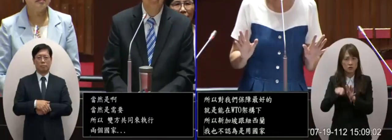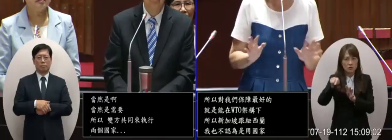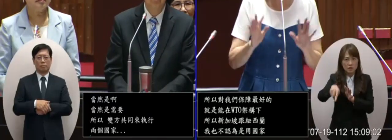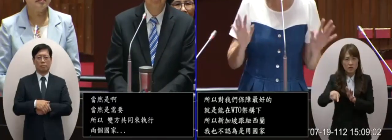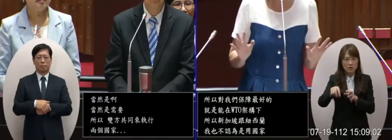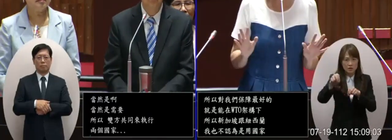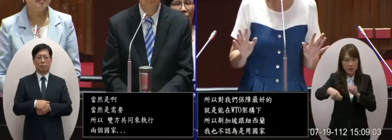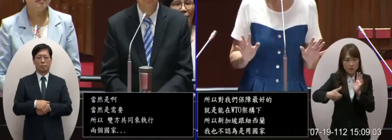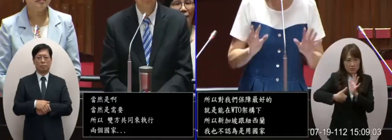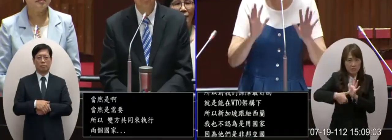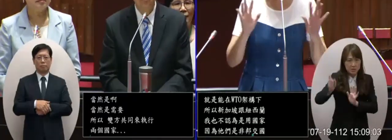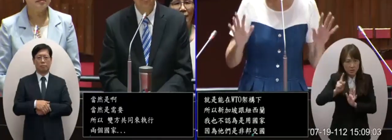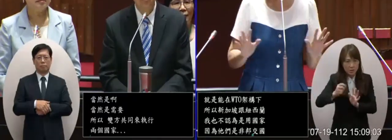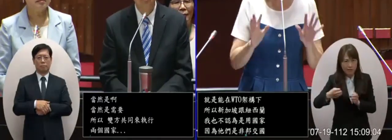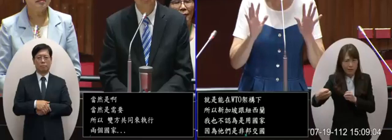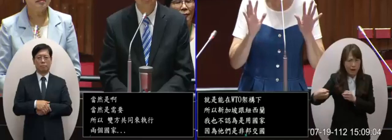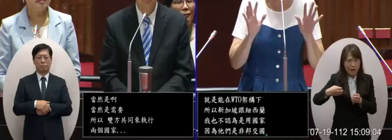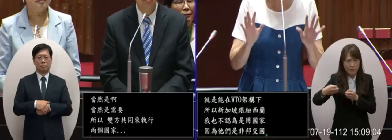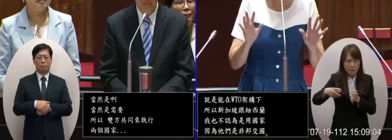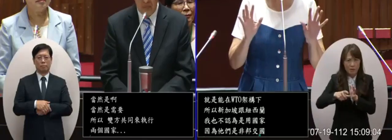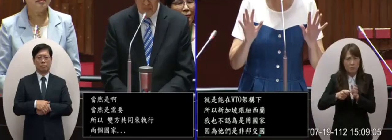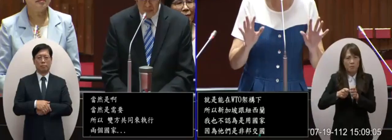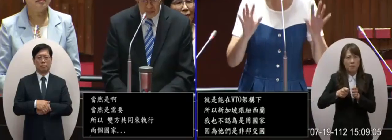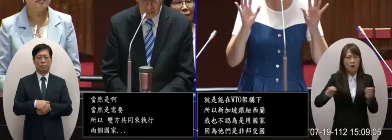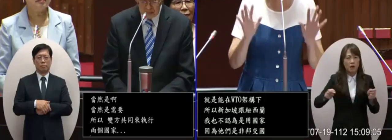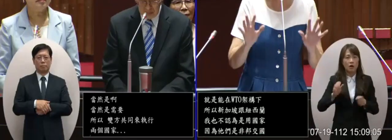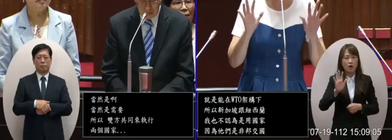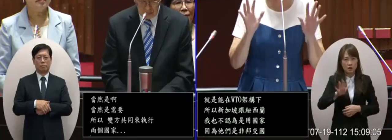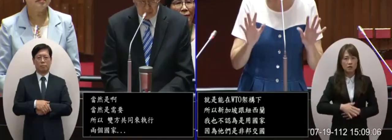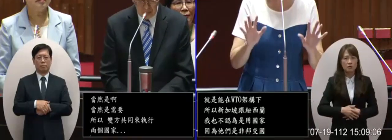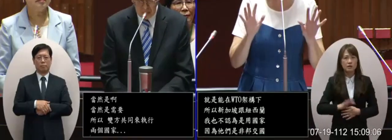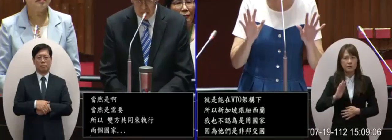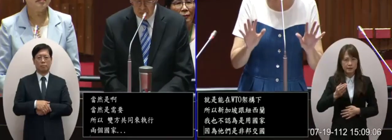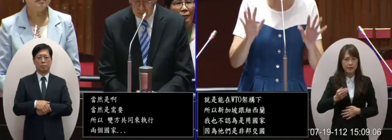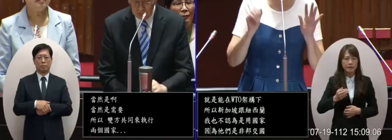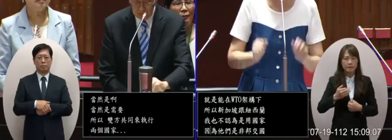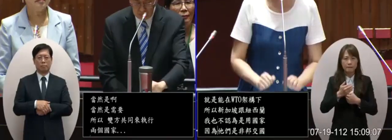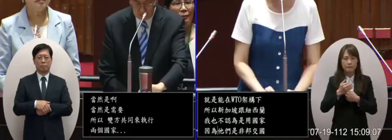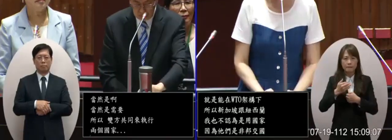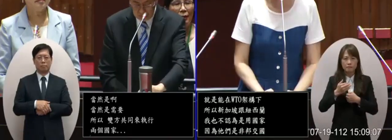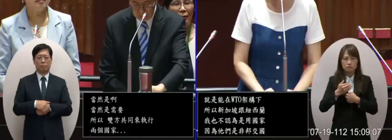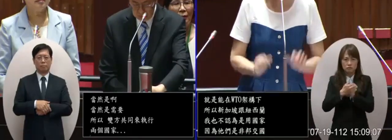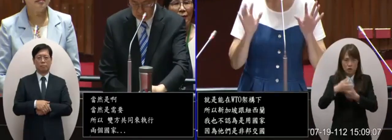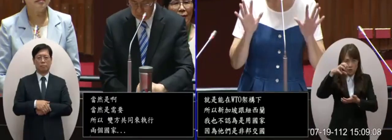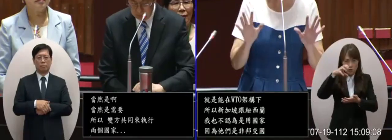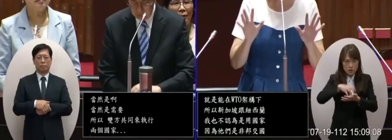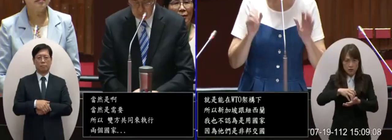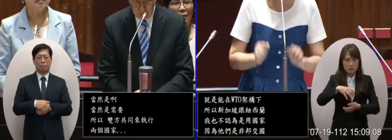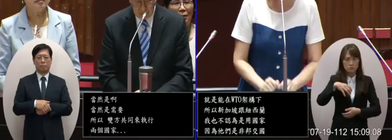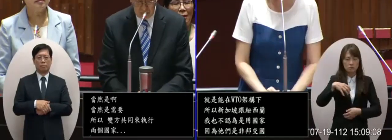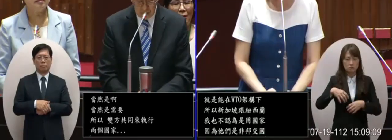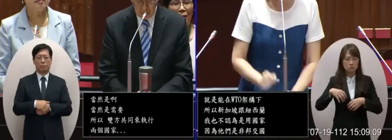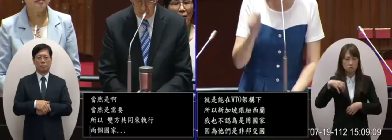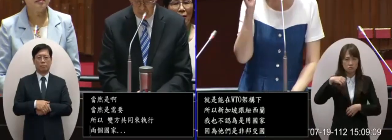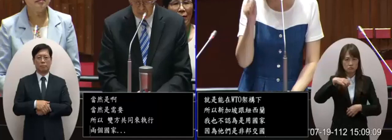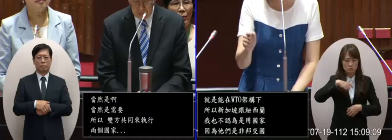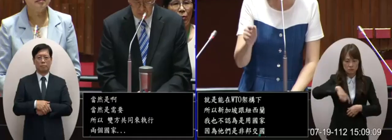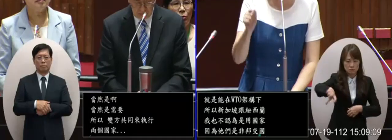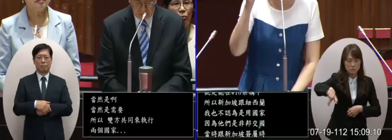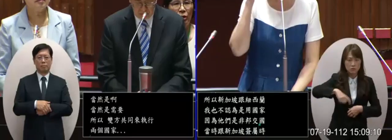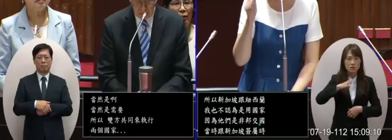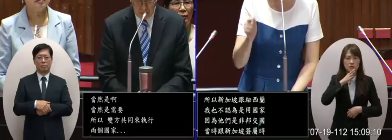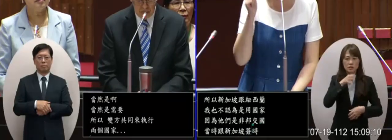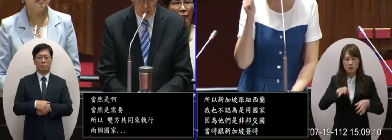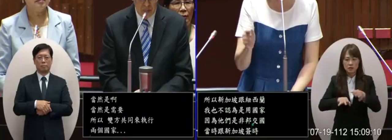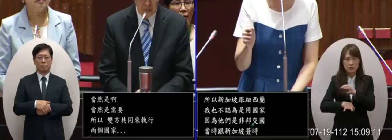折。但是呢，我们要确保它是两个经济体，有两个经济体，而如